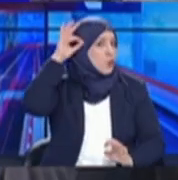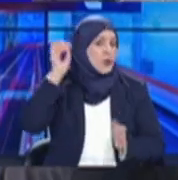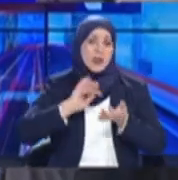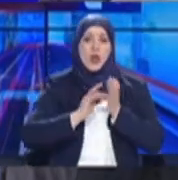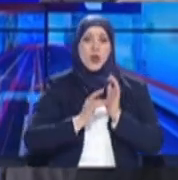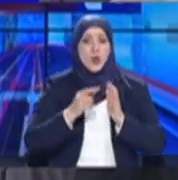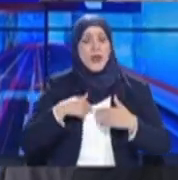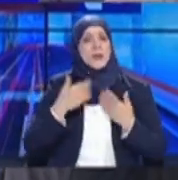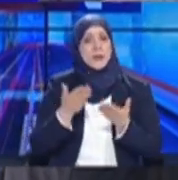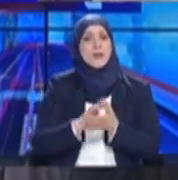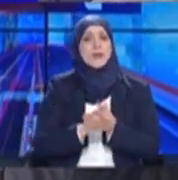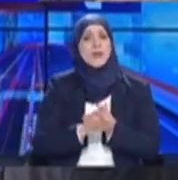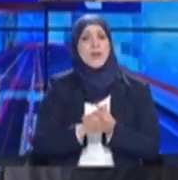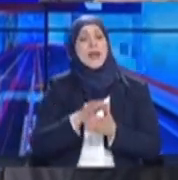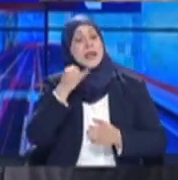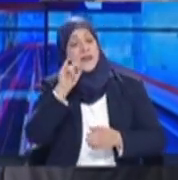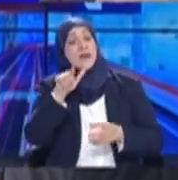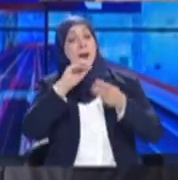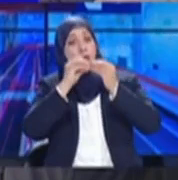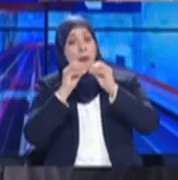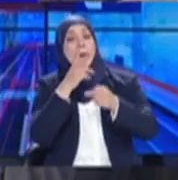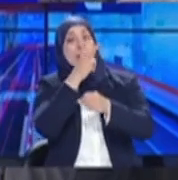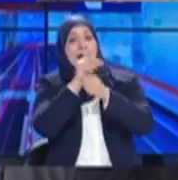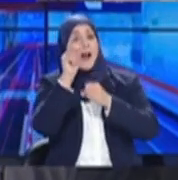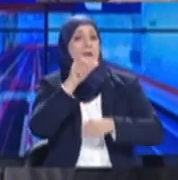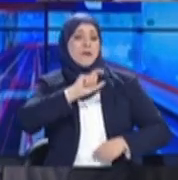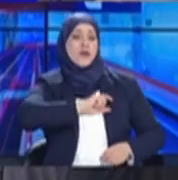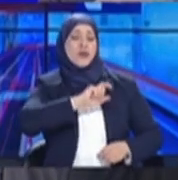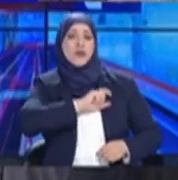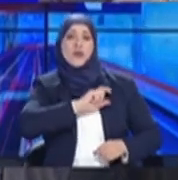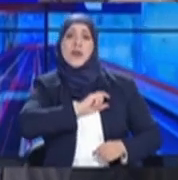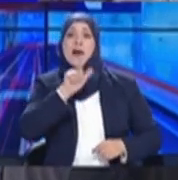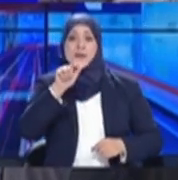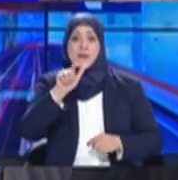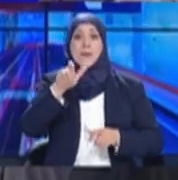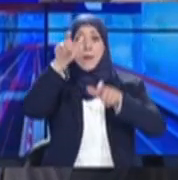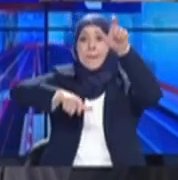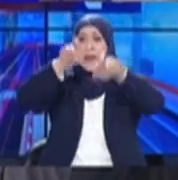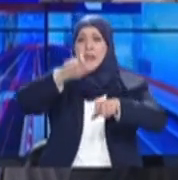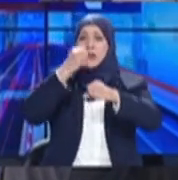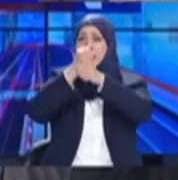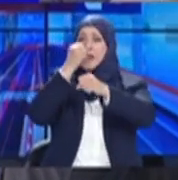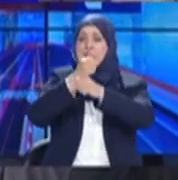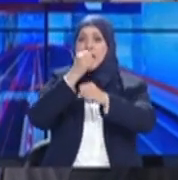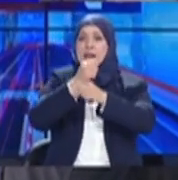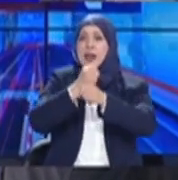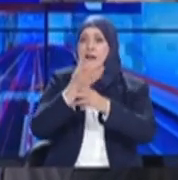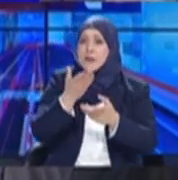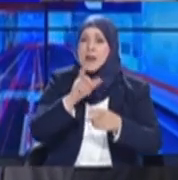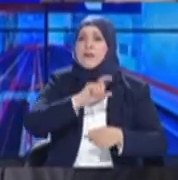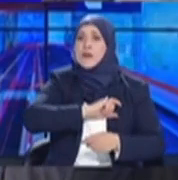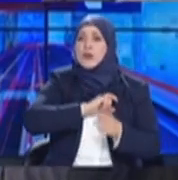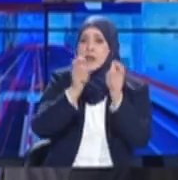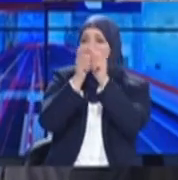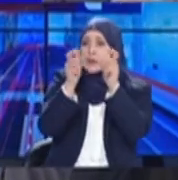صار تشكيك برئاسه وكانت الخدمه هدد مش قاطع العمل خاصه في الفضلات ال ال ال